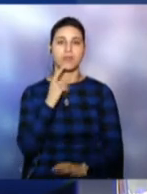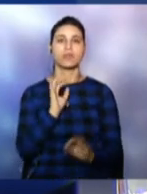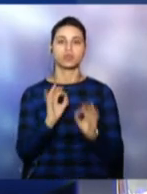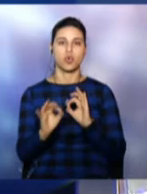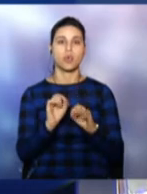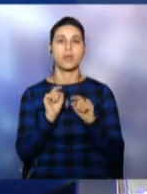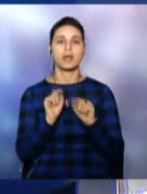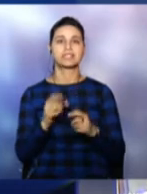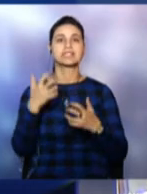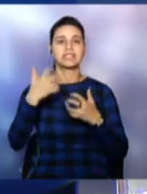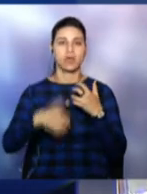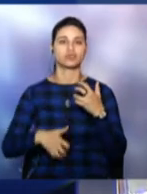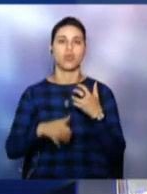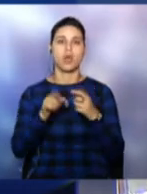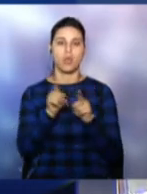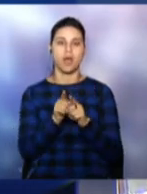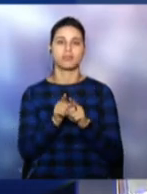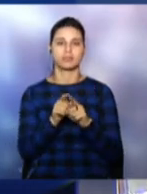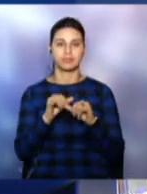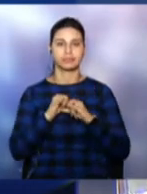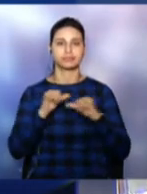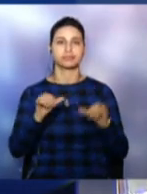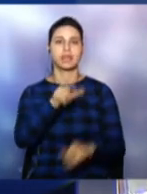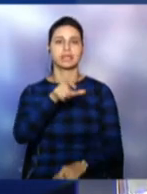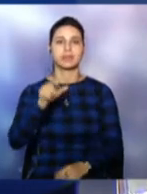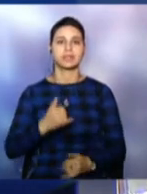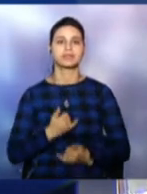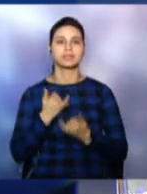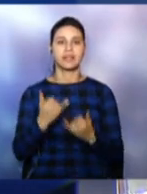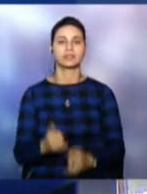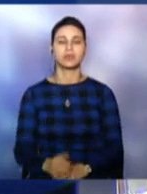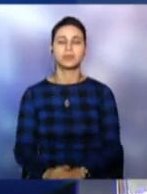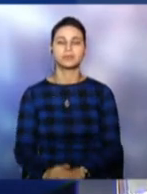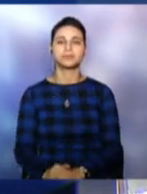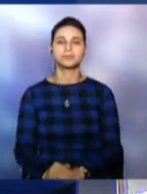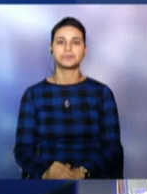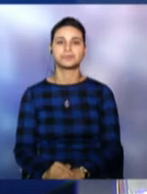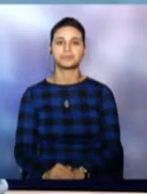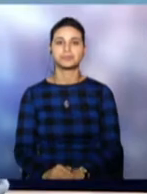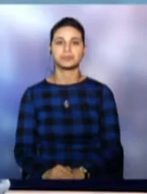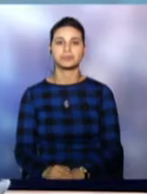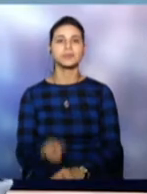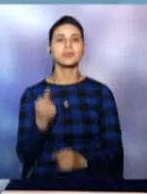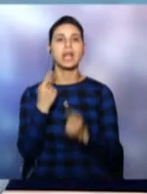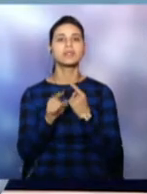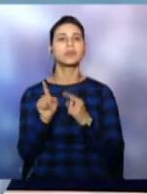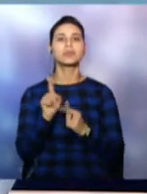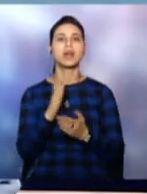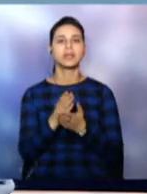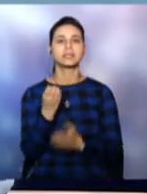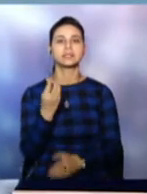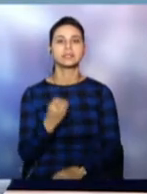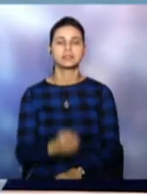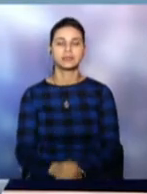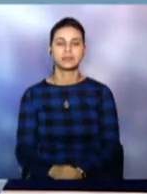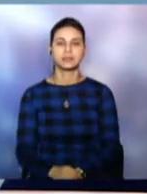საერთაშორისო ორგანიზაციები პოპულაციისთვის, ანუ ფართო საზოგადოებისთვის გვთავაზობენ. ხომ არაფერი გაქვთ განსხვავებული მოსაზრება ამასთან